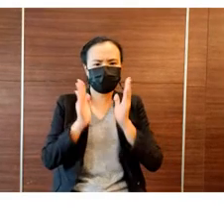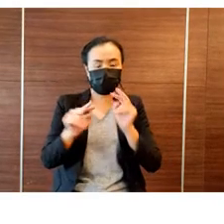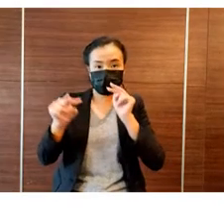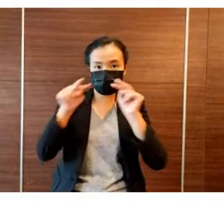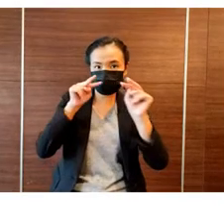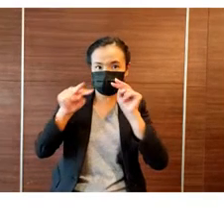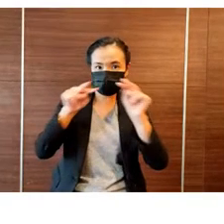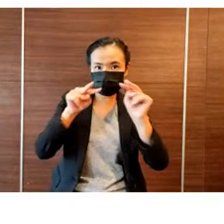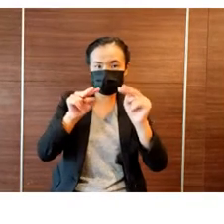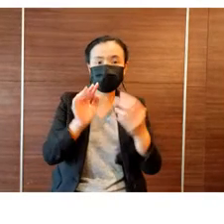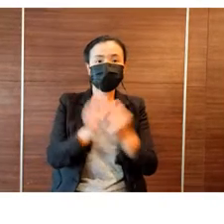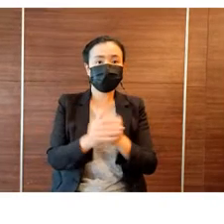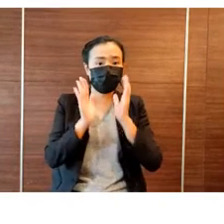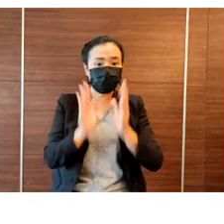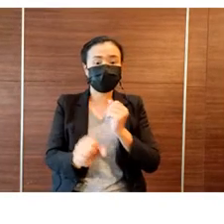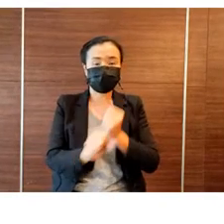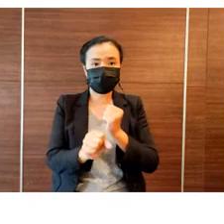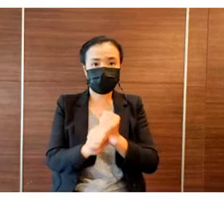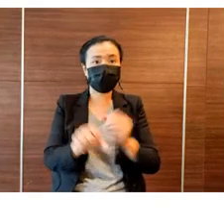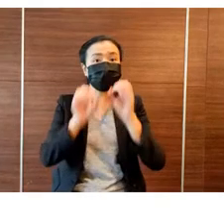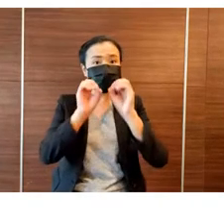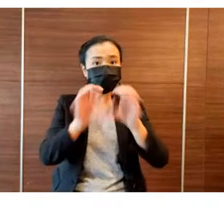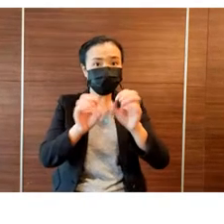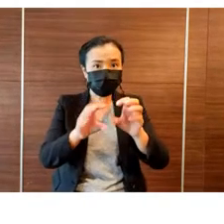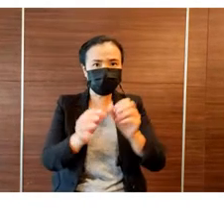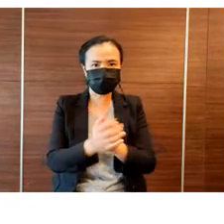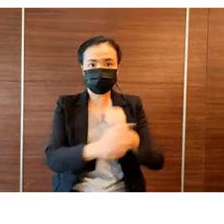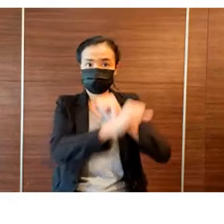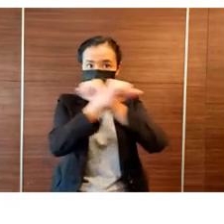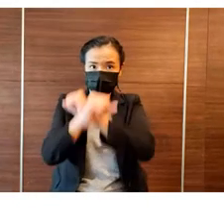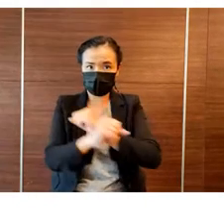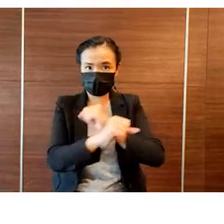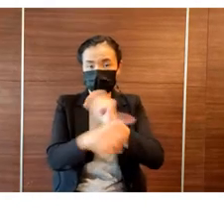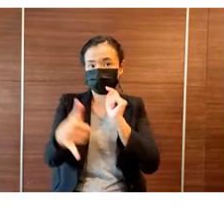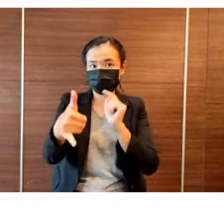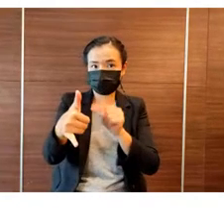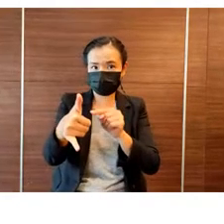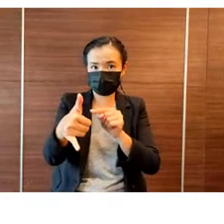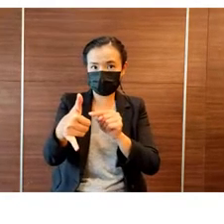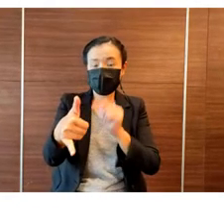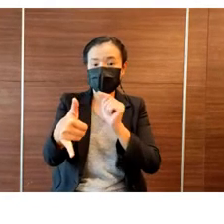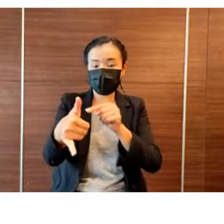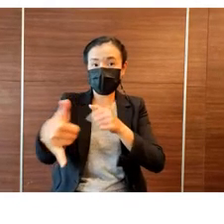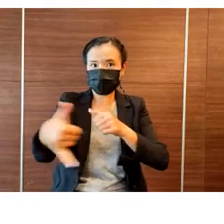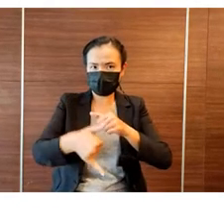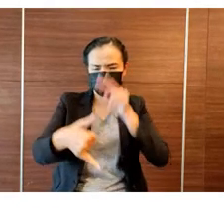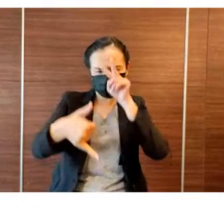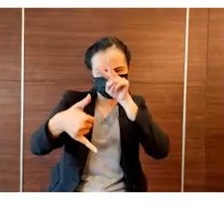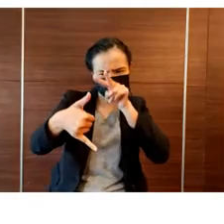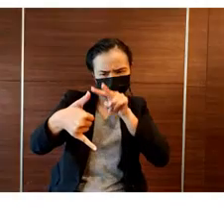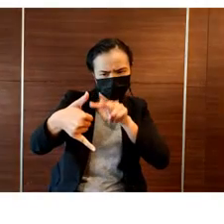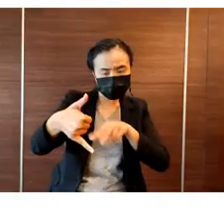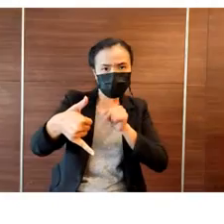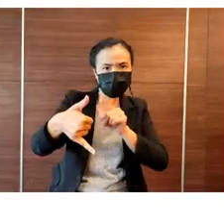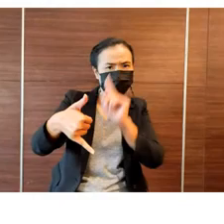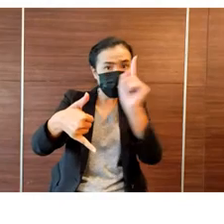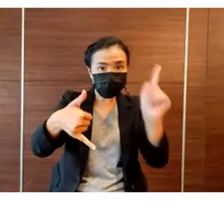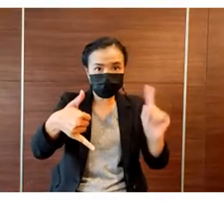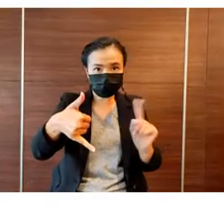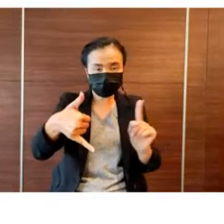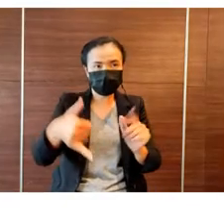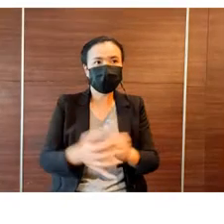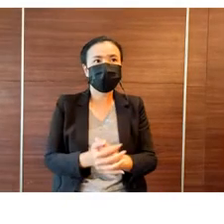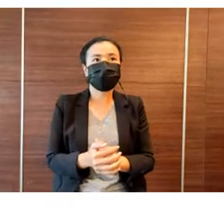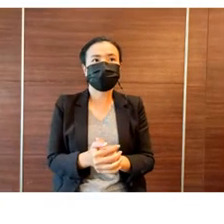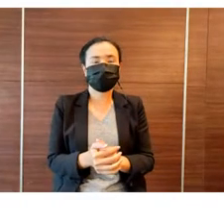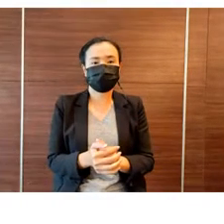เราหัดเทรนพนักงานว่าลองสังเกตพนักลูกค้าคนนี้นะลูกค้าคนนี้ดูถ้ามีลักษณะแบบไหนเขาน่